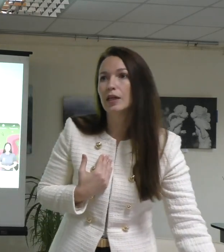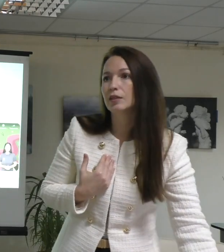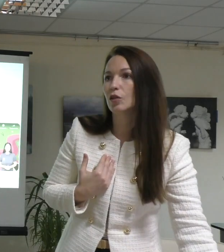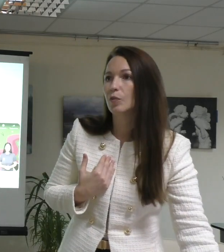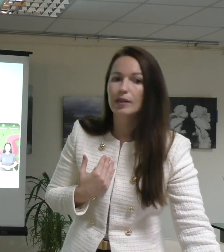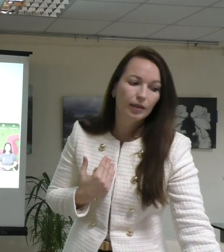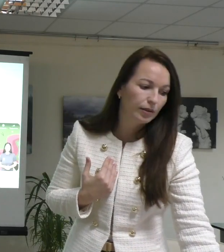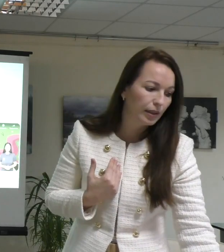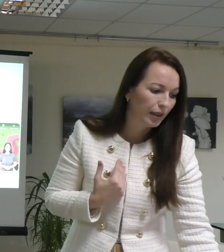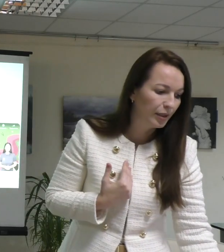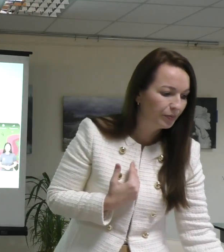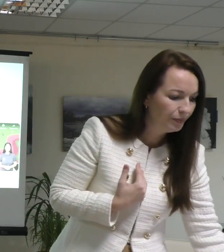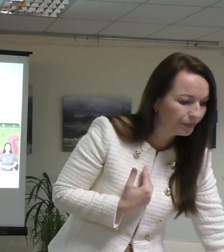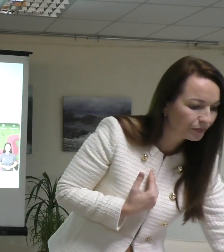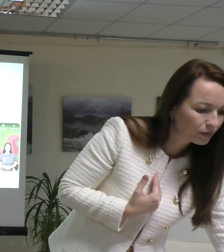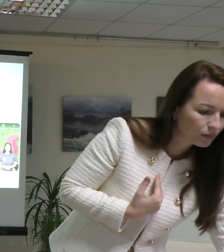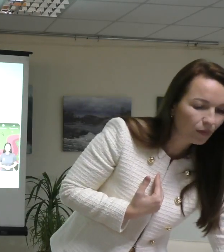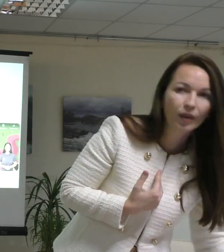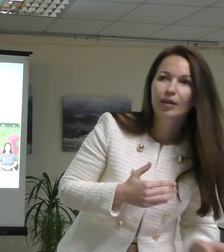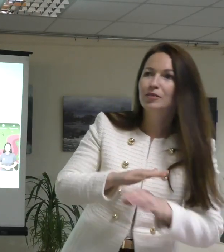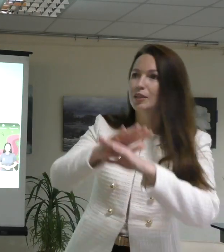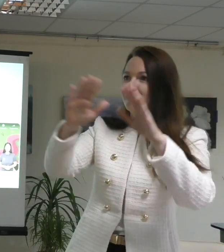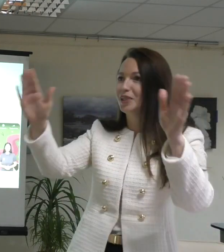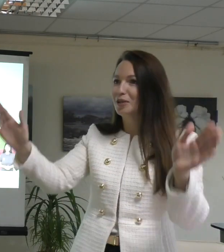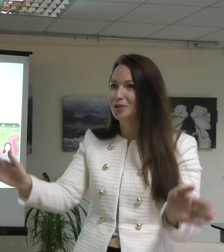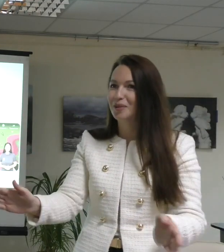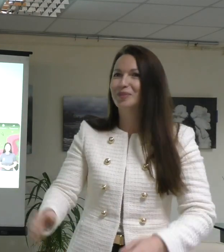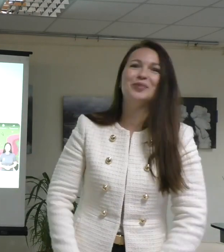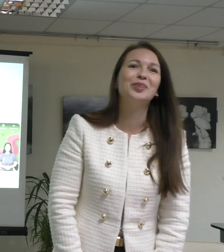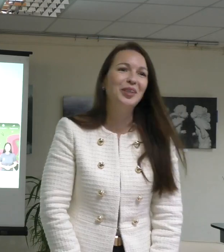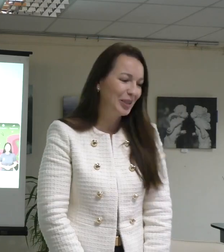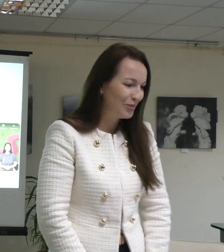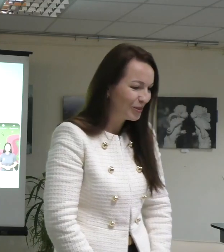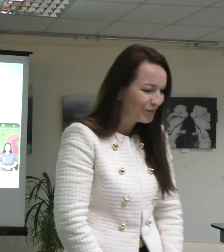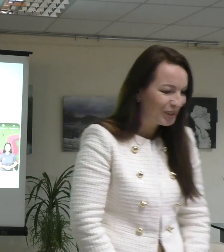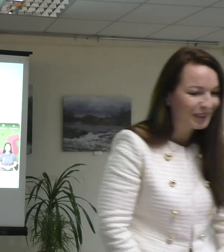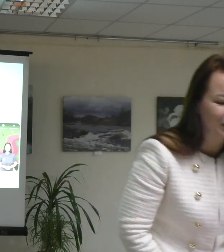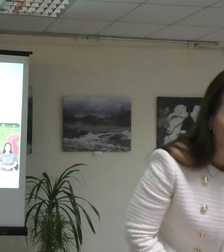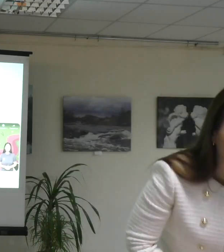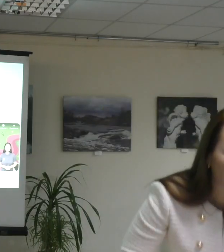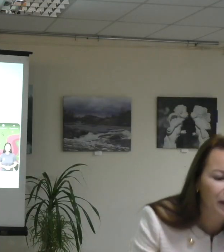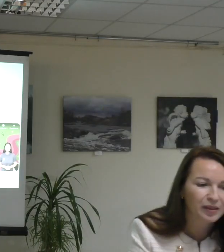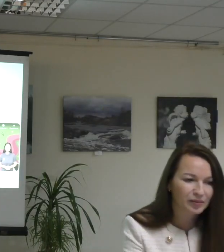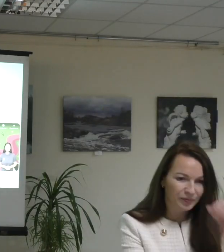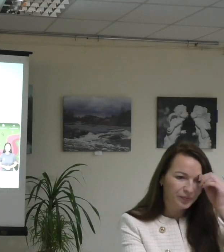привести в стан нормальне дихання. Все. Дякую вам всім за активну